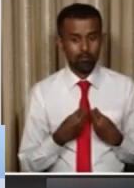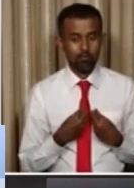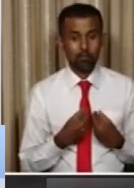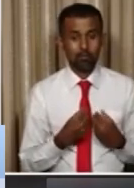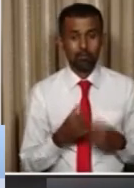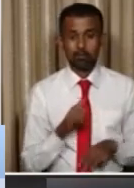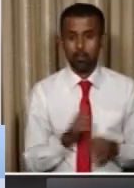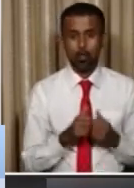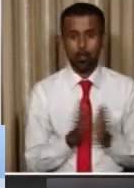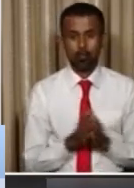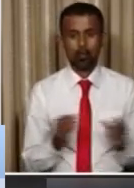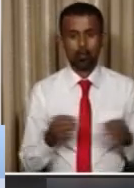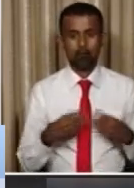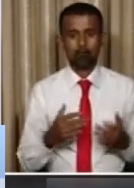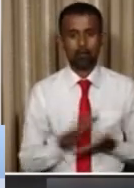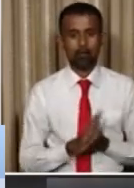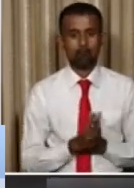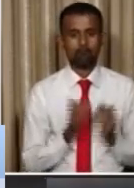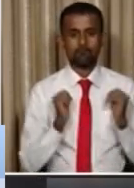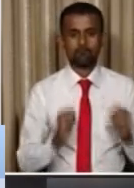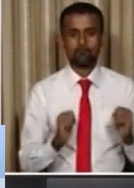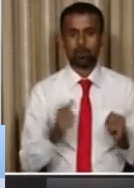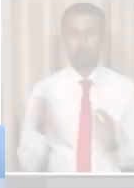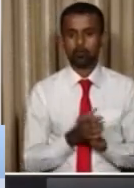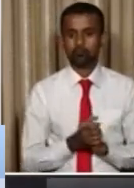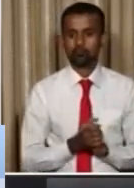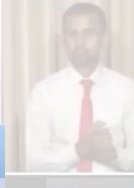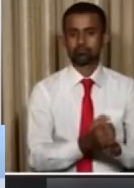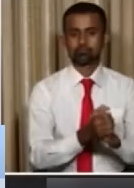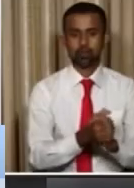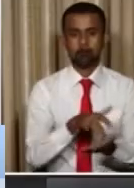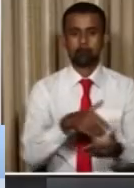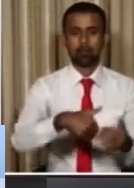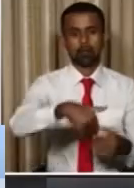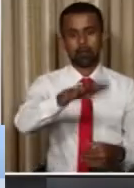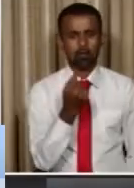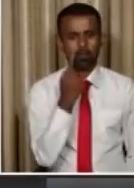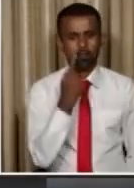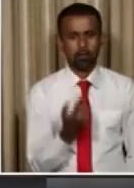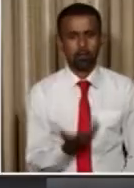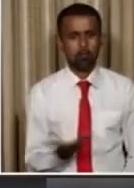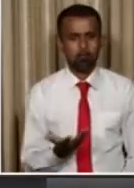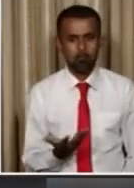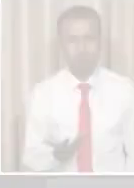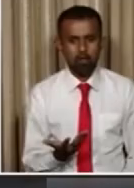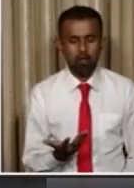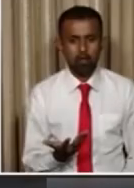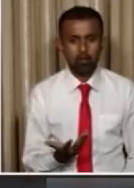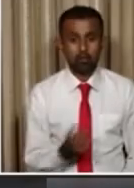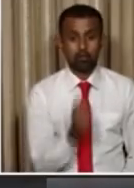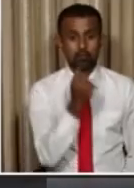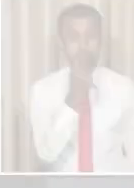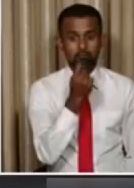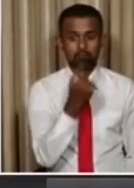අවධානම් සියල්ලක්ම අරගෙන අපි වැල්පාලමේ ඕගොල්ලොන්වත් ගොඩ අරගෙන අපි මැදින් එහා පැත්තට යන්න නියමිතය. ඒ ජයග්‍රහණය වුණොත් සිදු